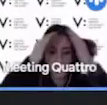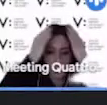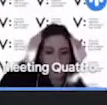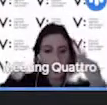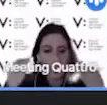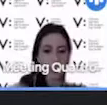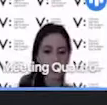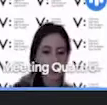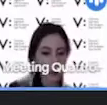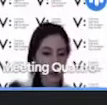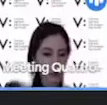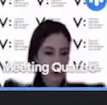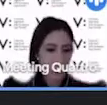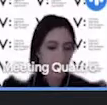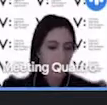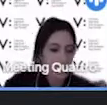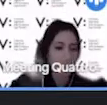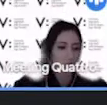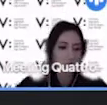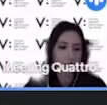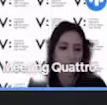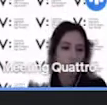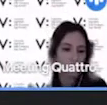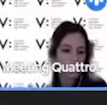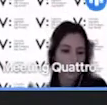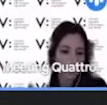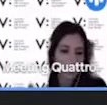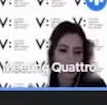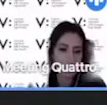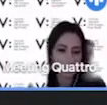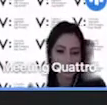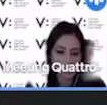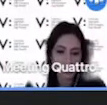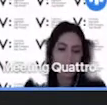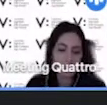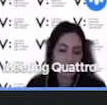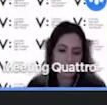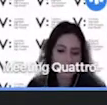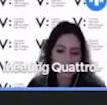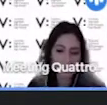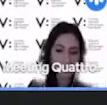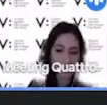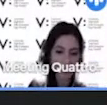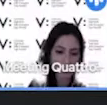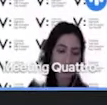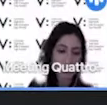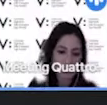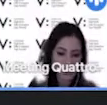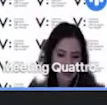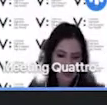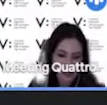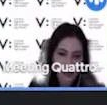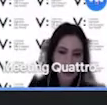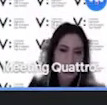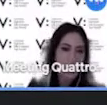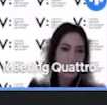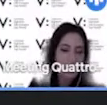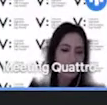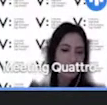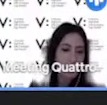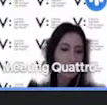Professoressa, mi scusi, prima che continuiamo con la presentazione, ci sono state due Sì. domande, professore, mi scusi, ci sono state due mani